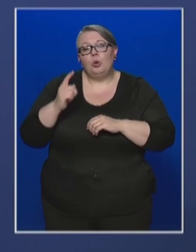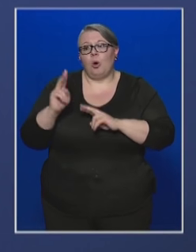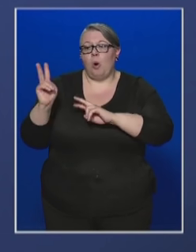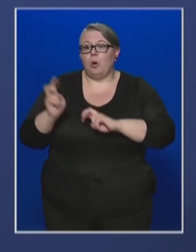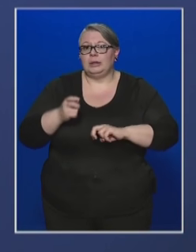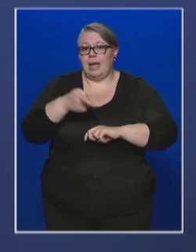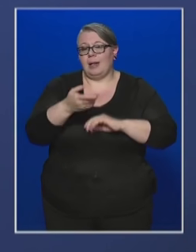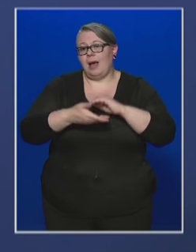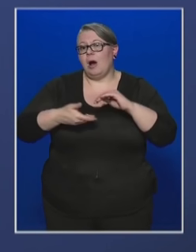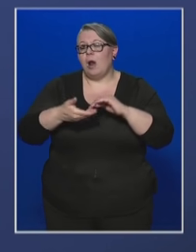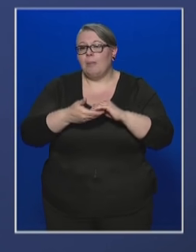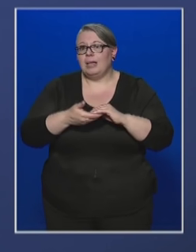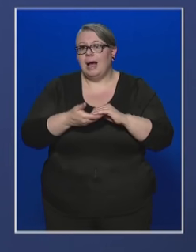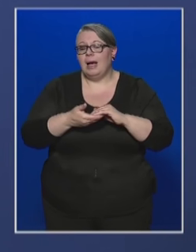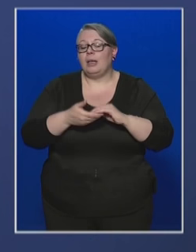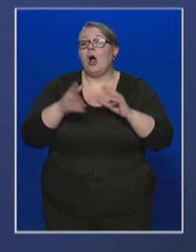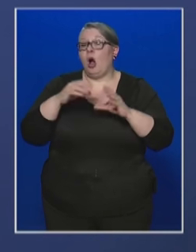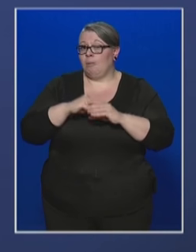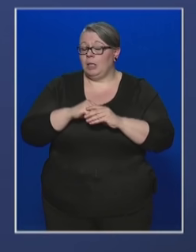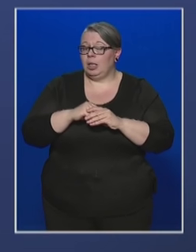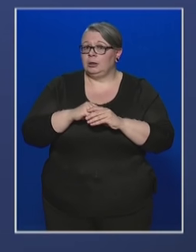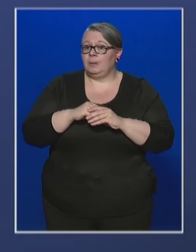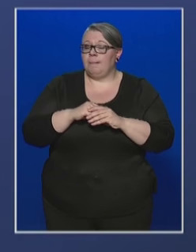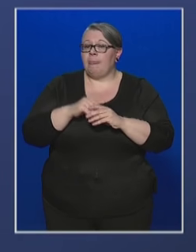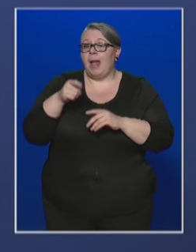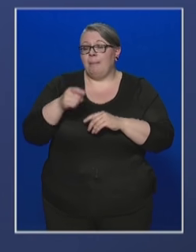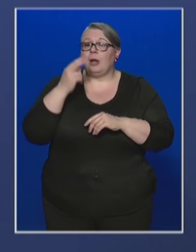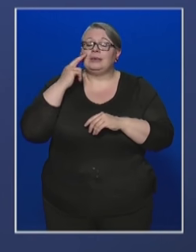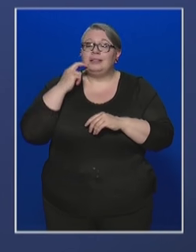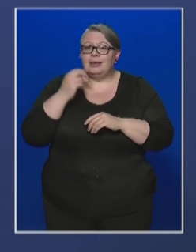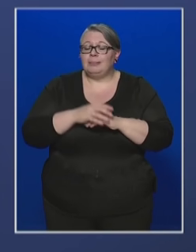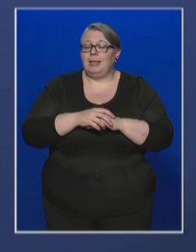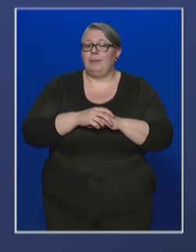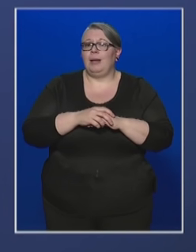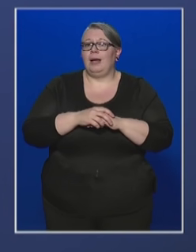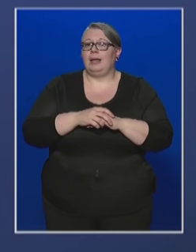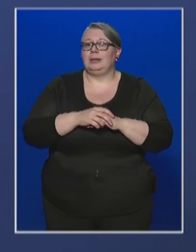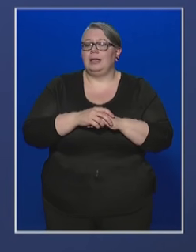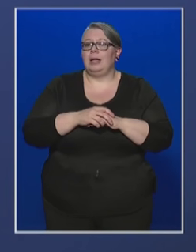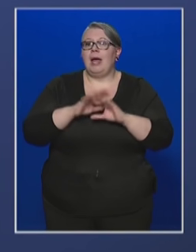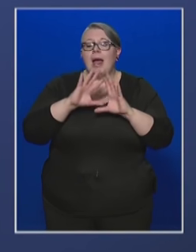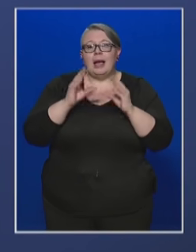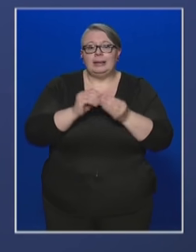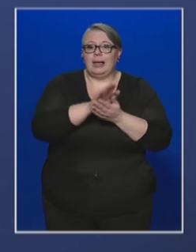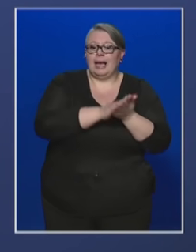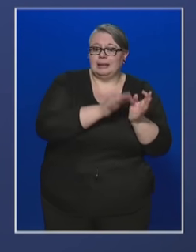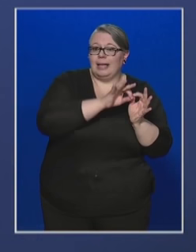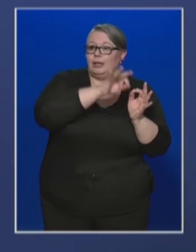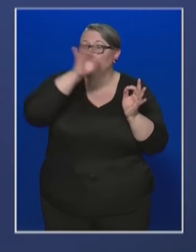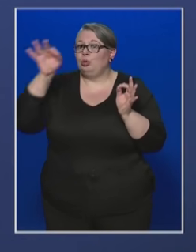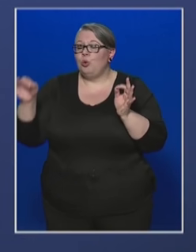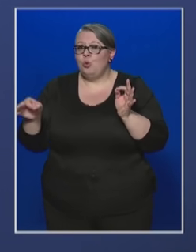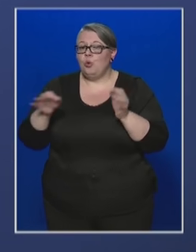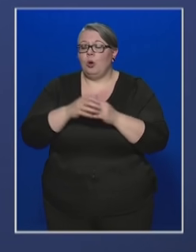hozni abban, hogy ebben az intézményben egészen a kezdetektől